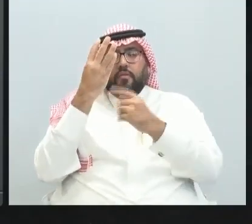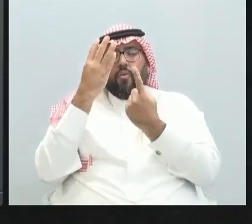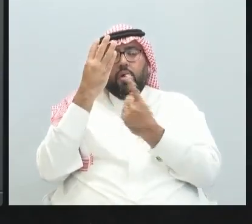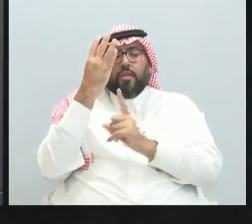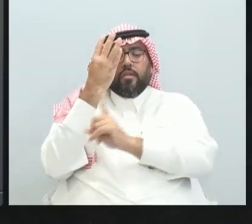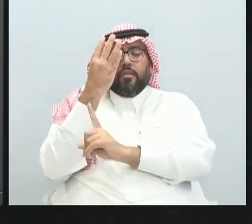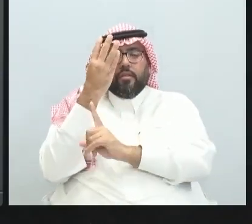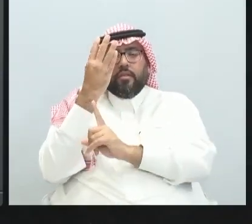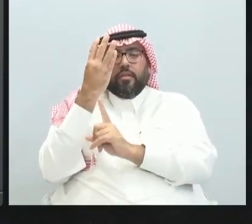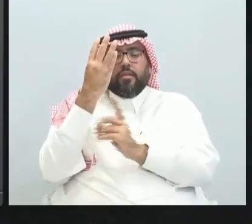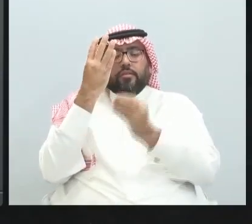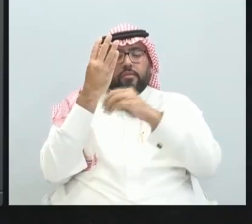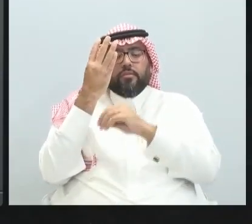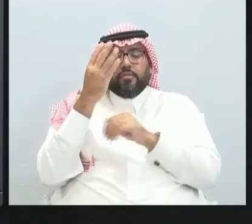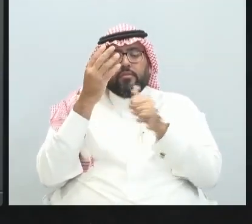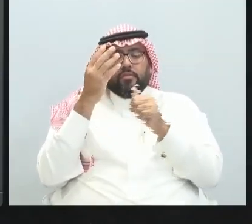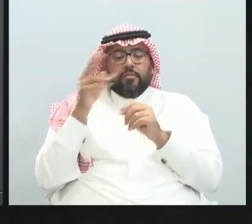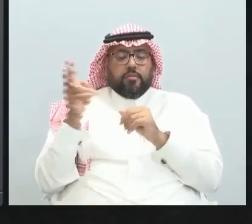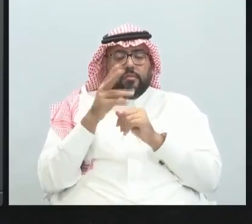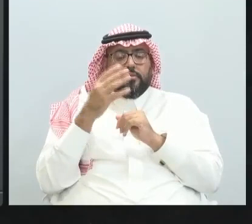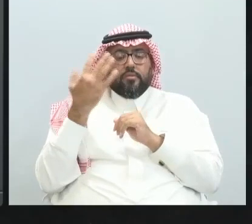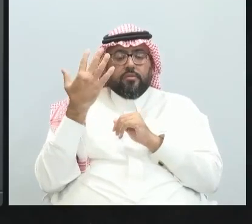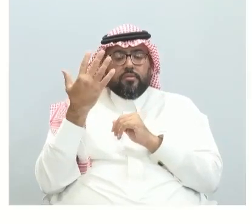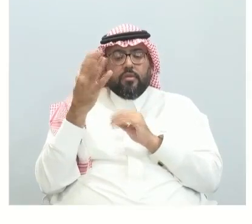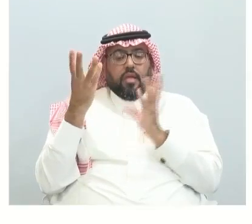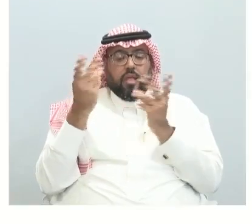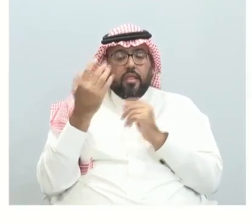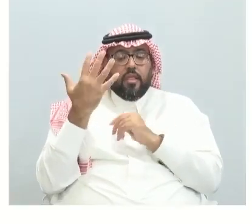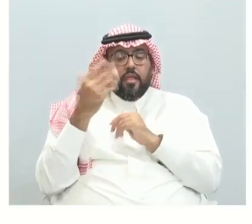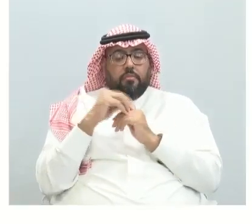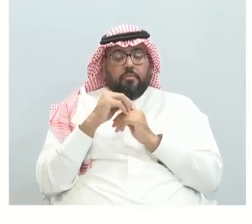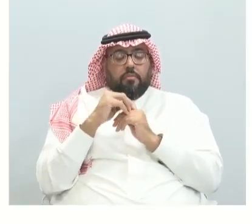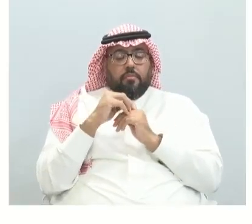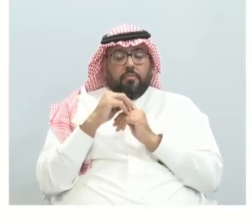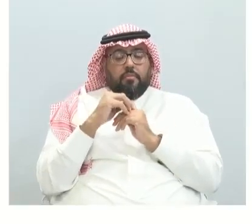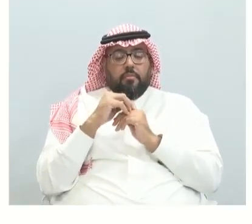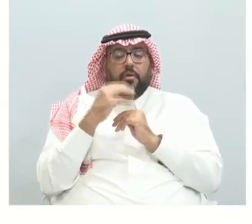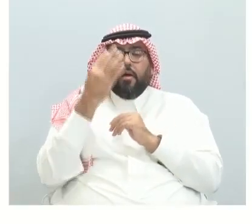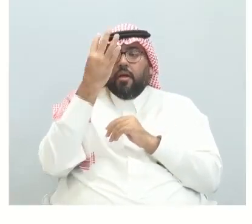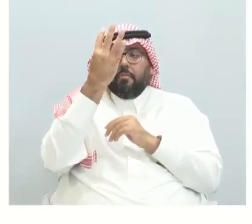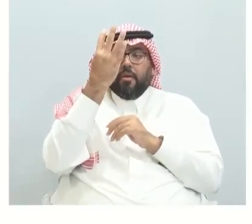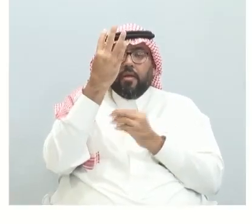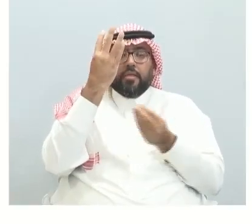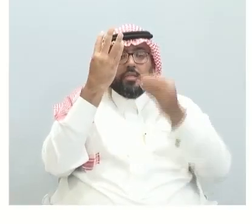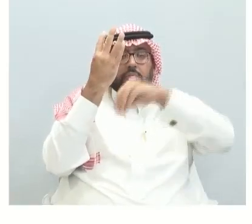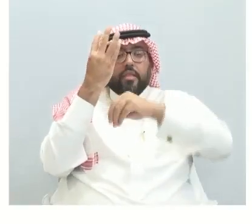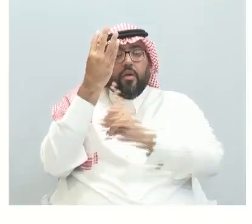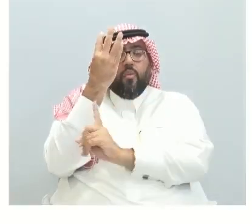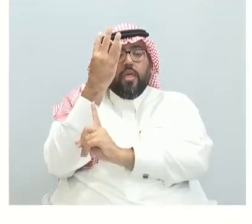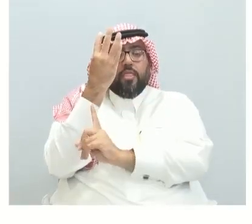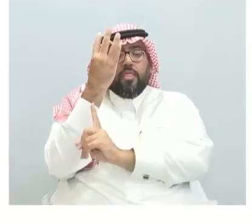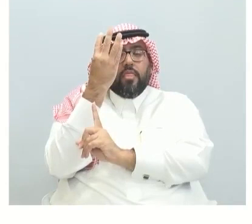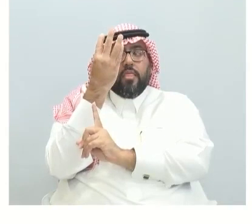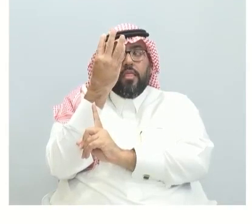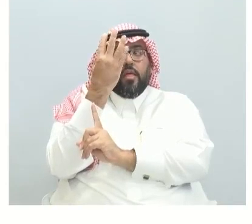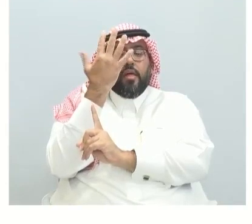واحد احسنتم يساوي العدد خمسه اذا لدي اربعه اضفنا اليها واحد